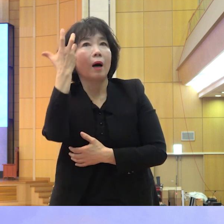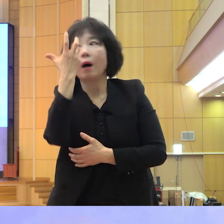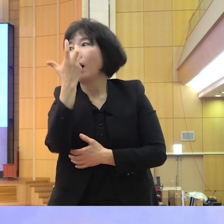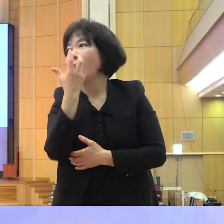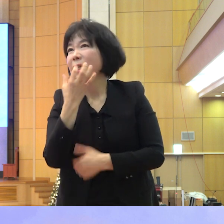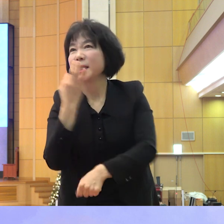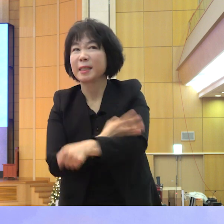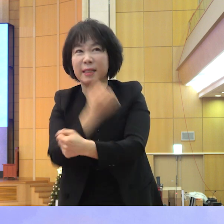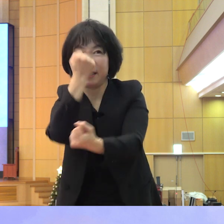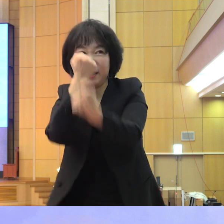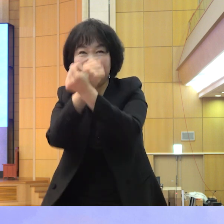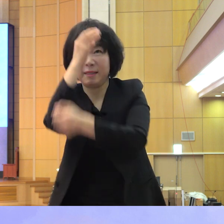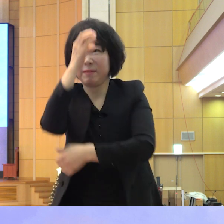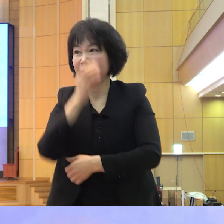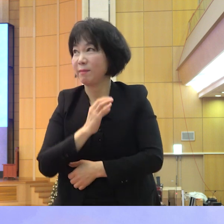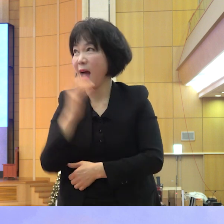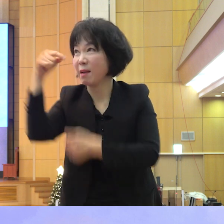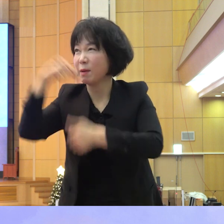멸망했습니다.